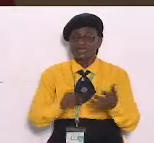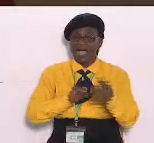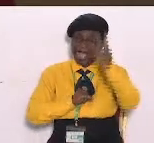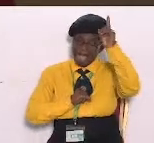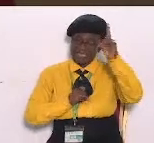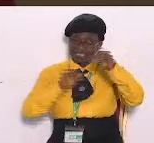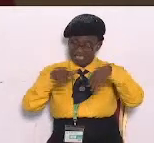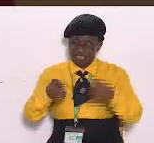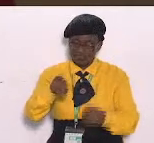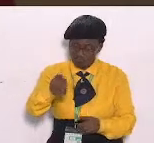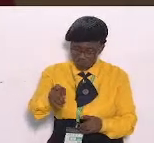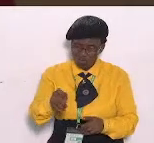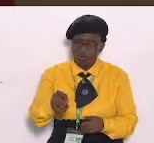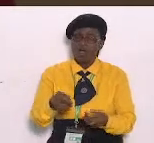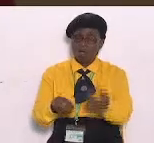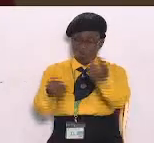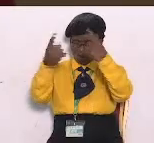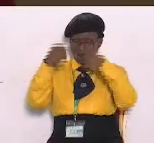plus